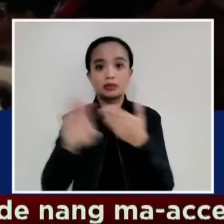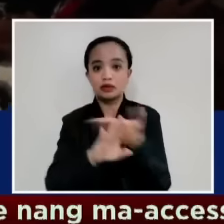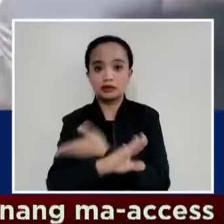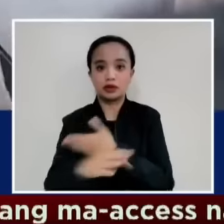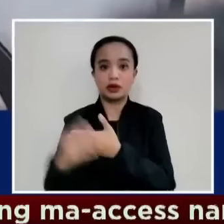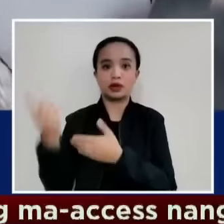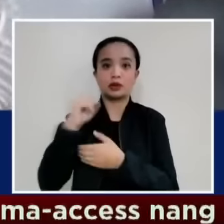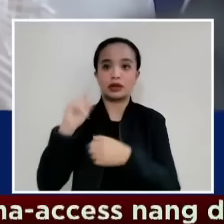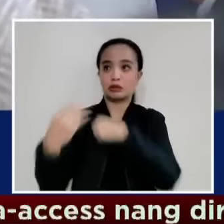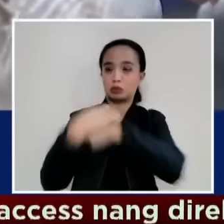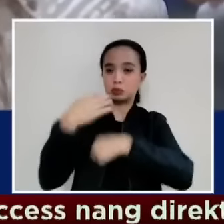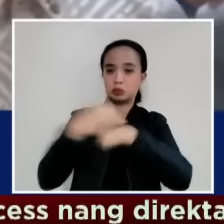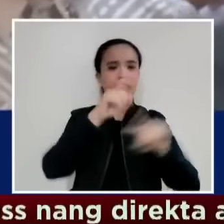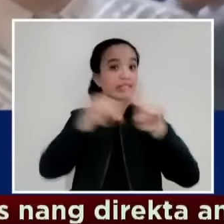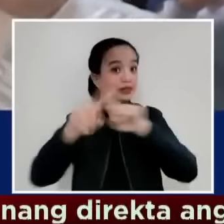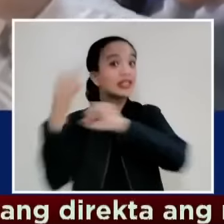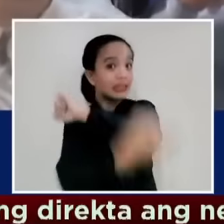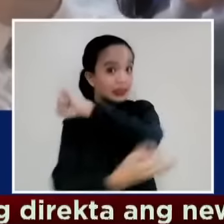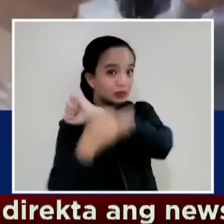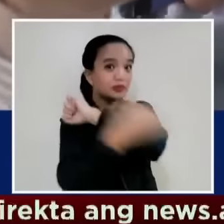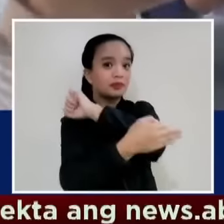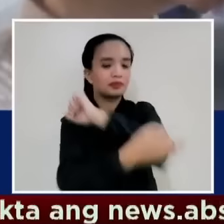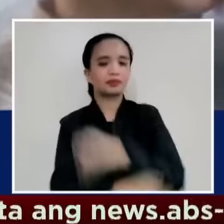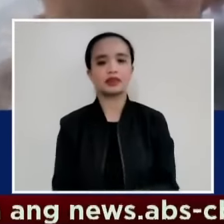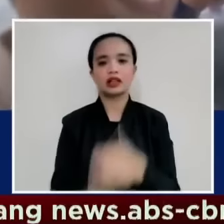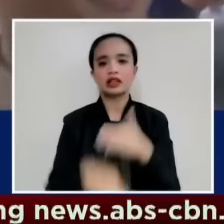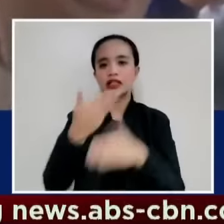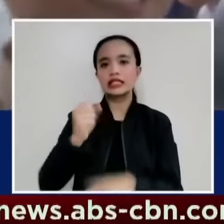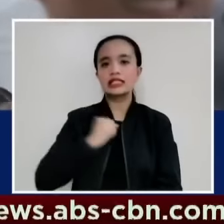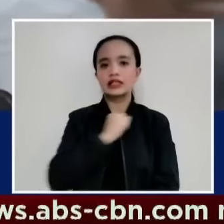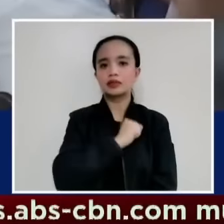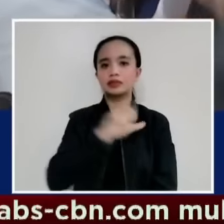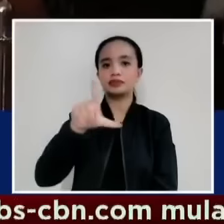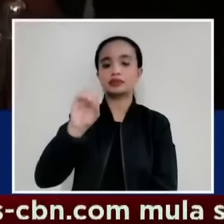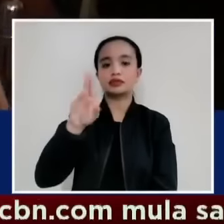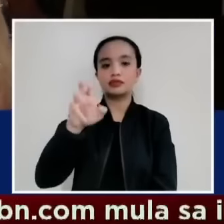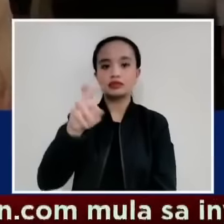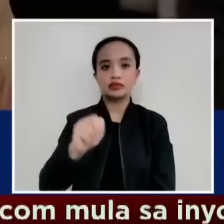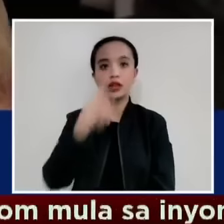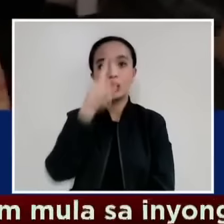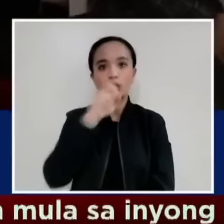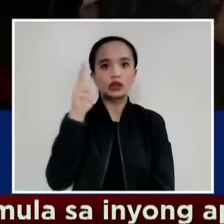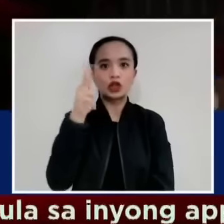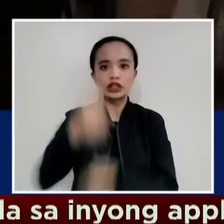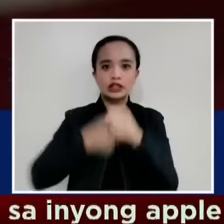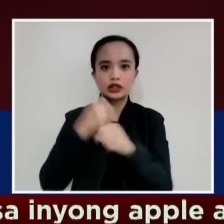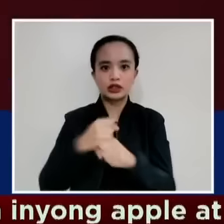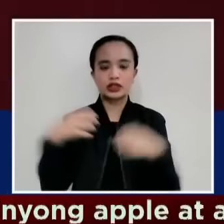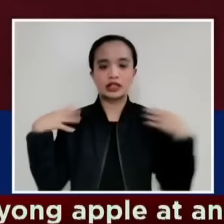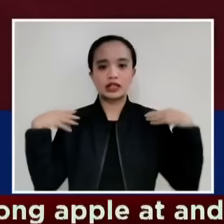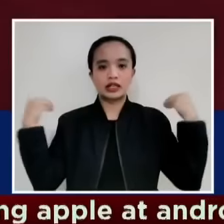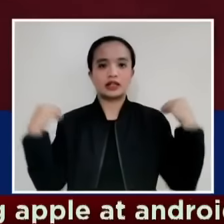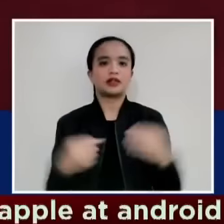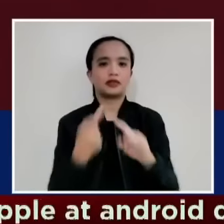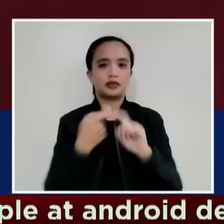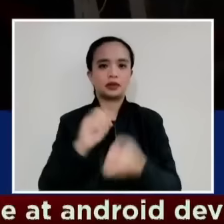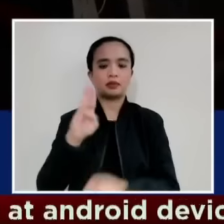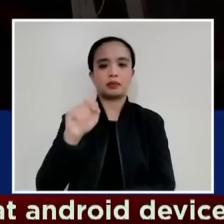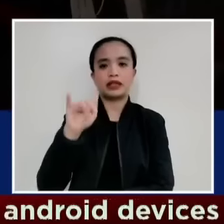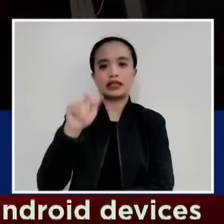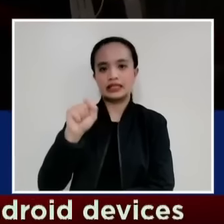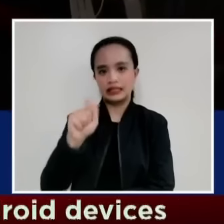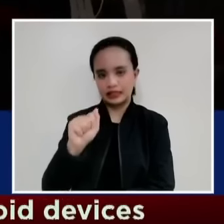dayuhan. Suot naman ni Senator Loren Legarda ang kanyang 30-year-old Filipiniana na gawa ni Batista Soro. Pinapatunay